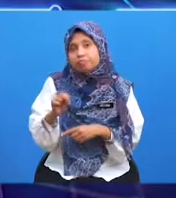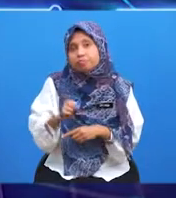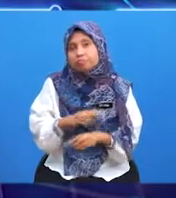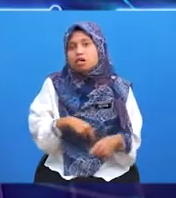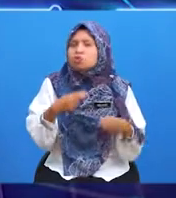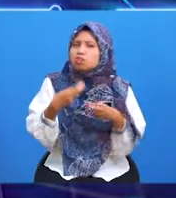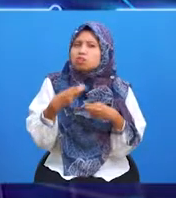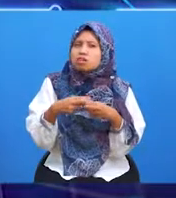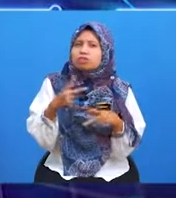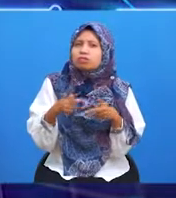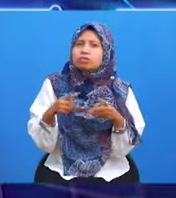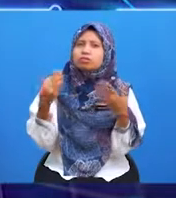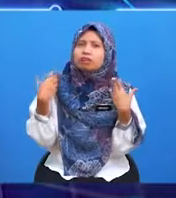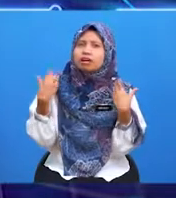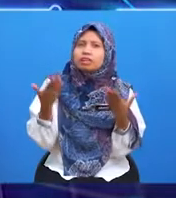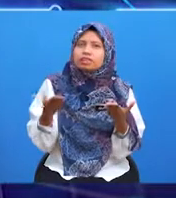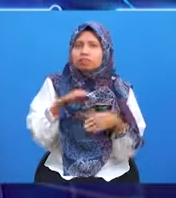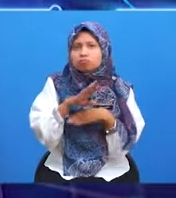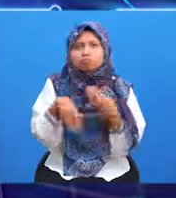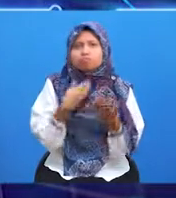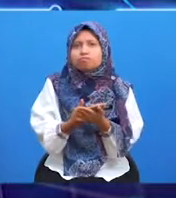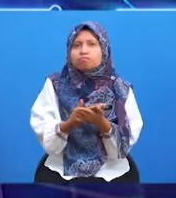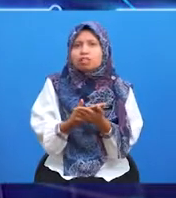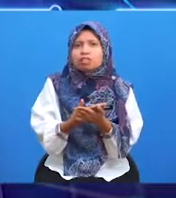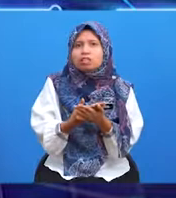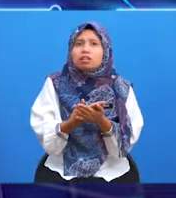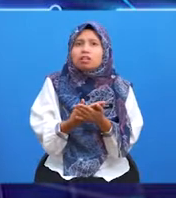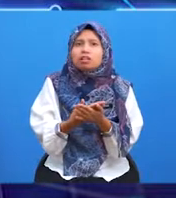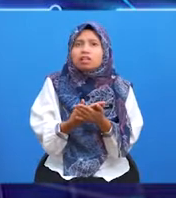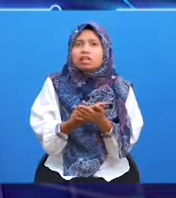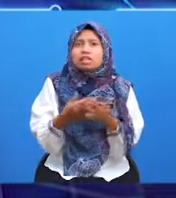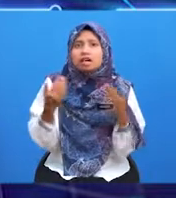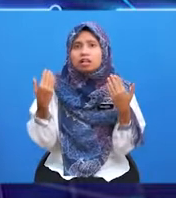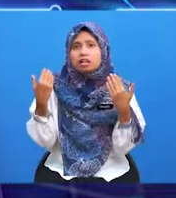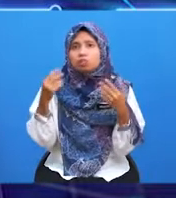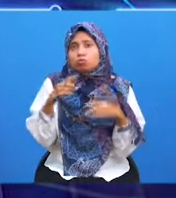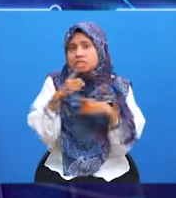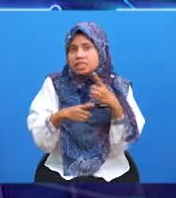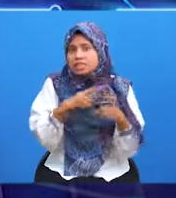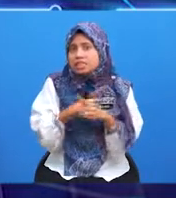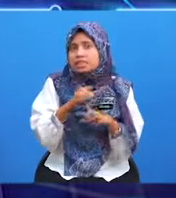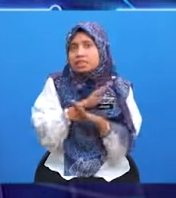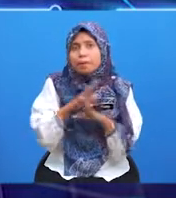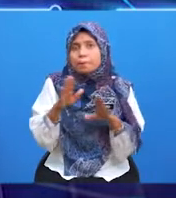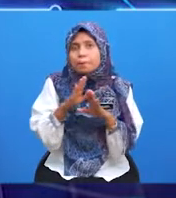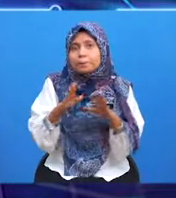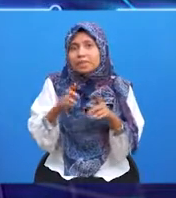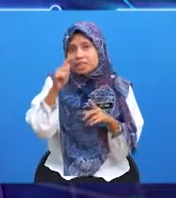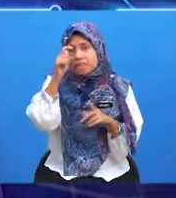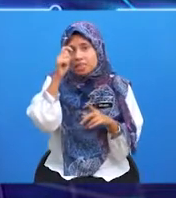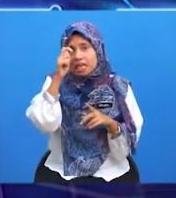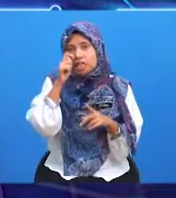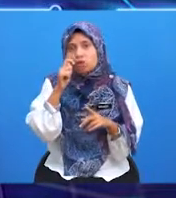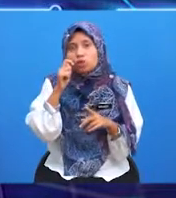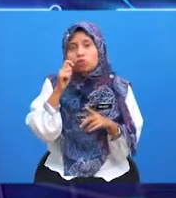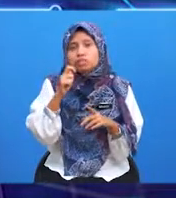Sukar bukan sekiranya kita semua berdepan dengan keadaan dunia tanpa teknologi